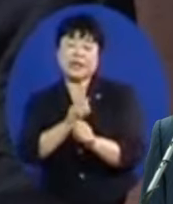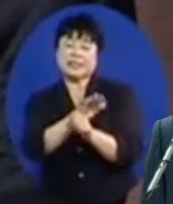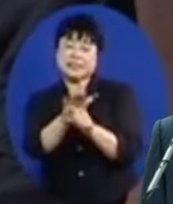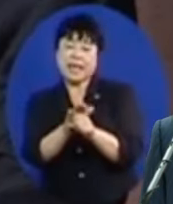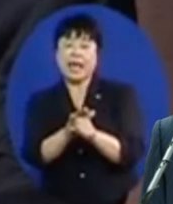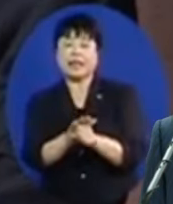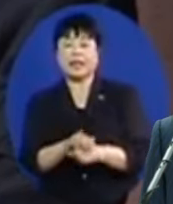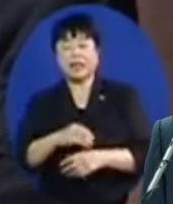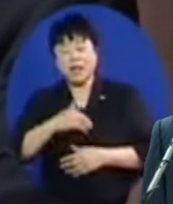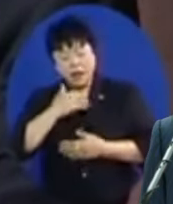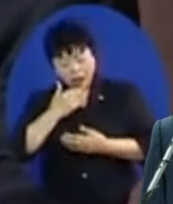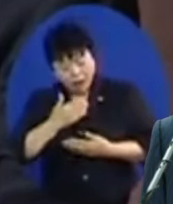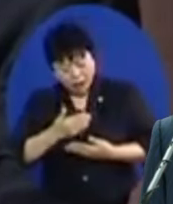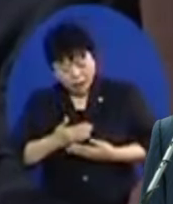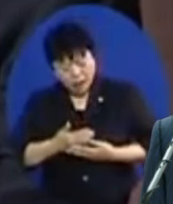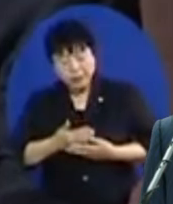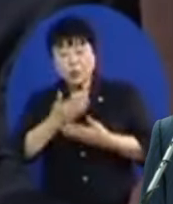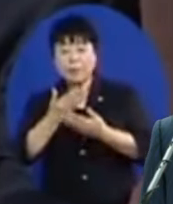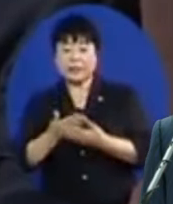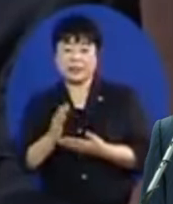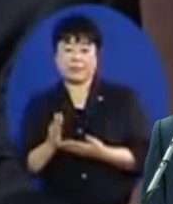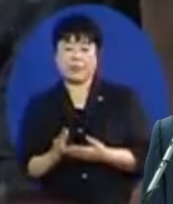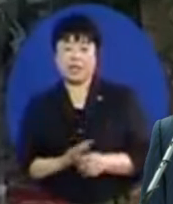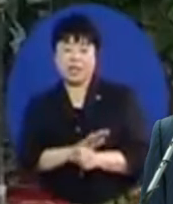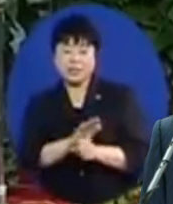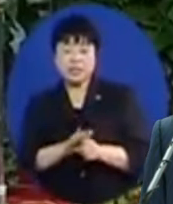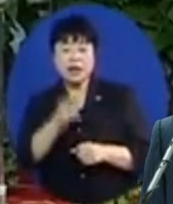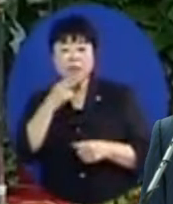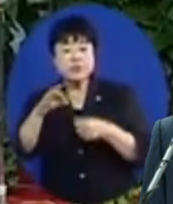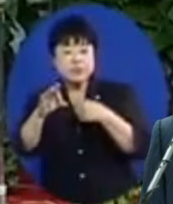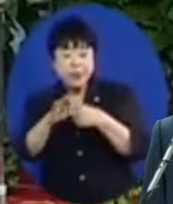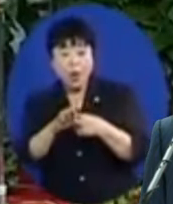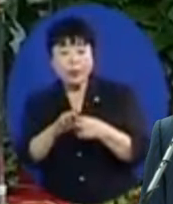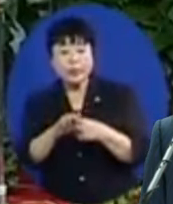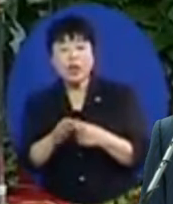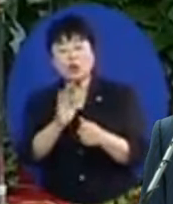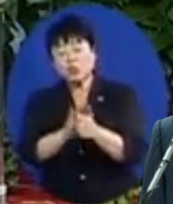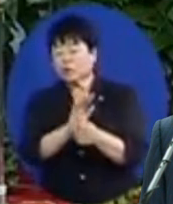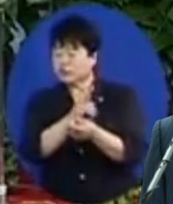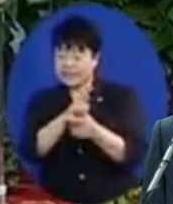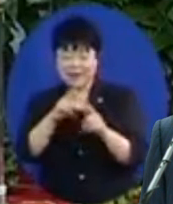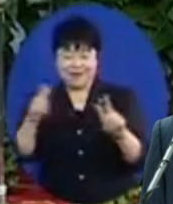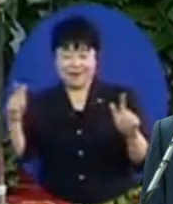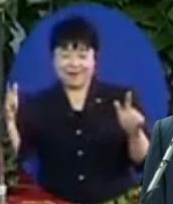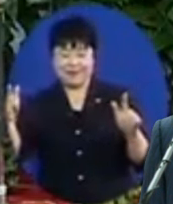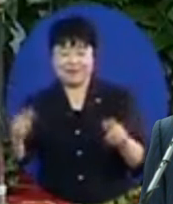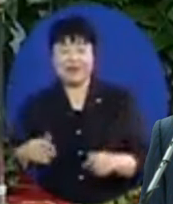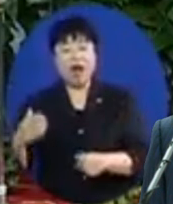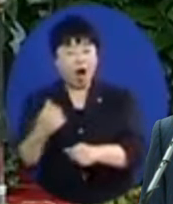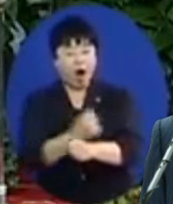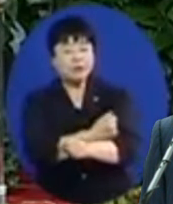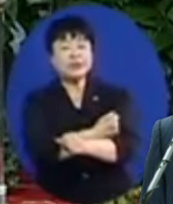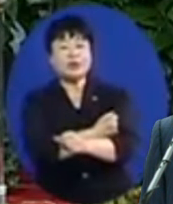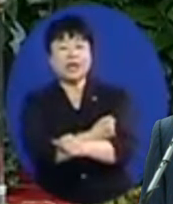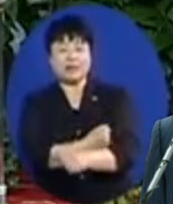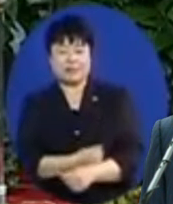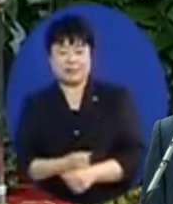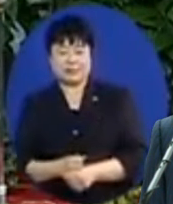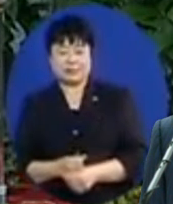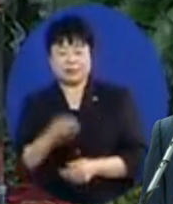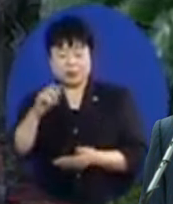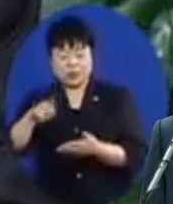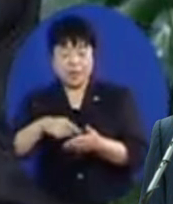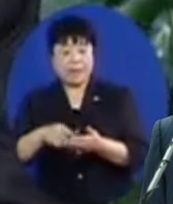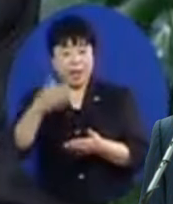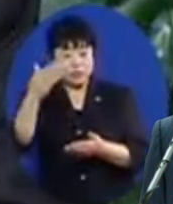우리가 감동하지 아니할 수 없는 것입니다. 사랑하지 않는다면 그렇게 할 이유가 없는 것입니다. 엄청난 대가를 지불하고